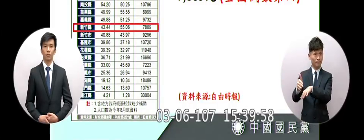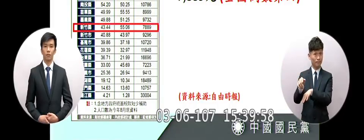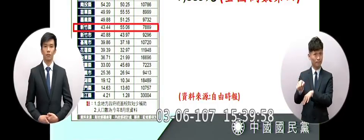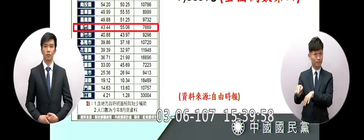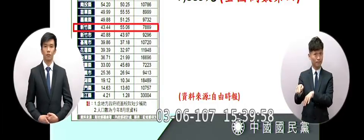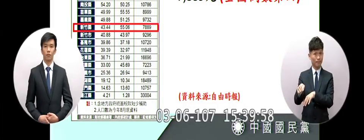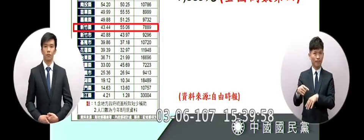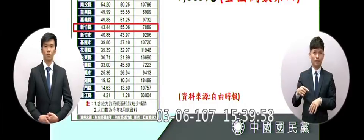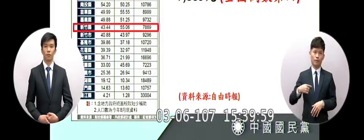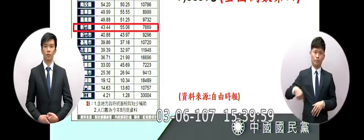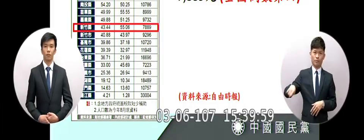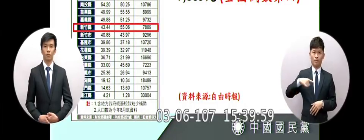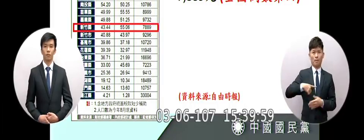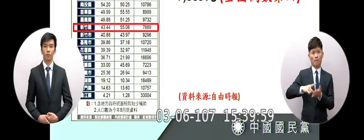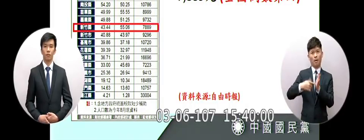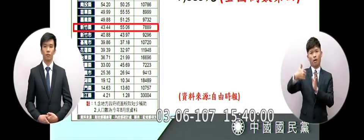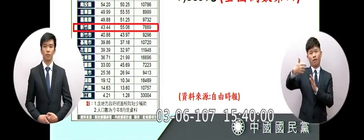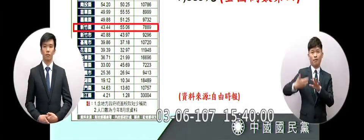我们贡献那么多